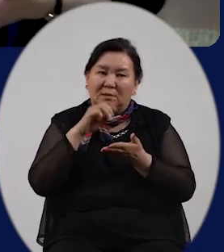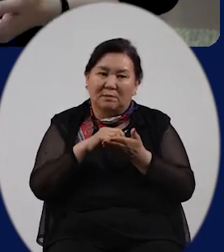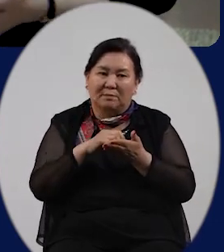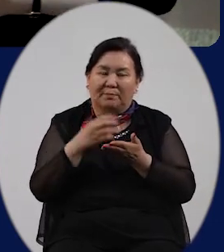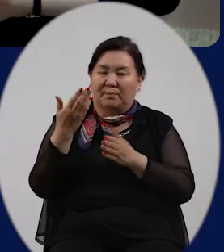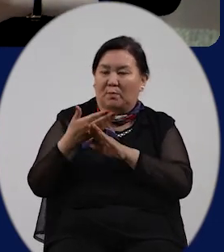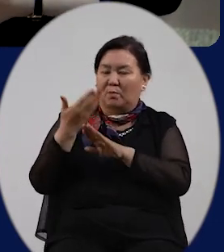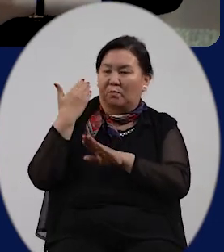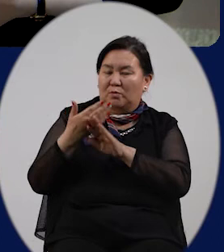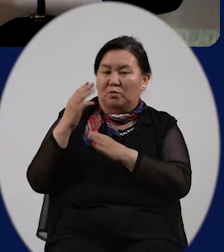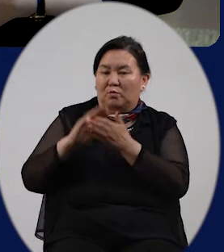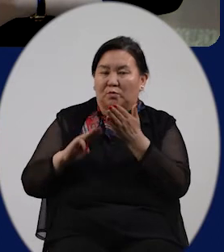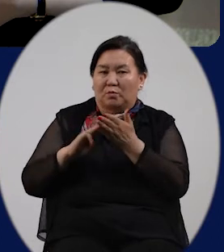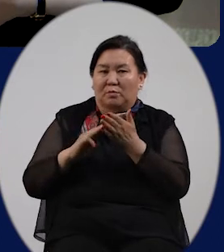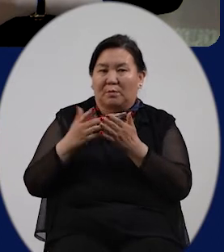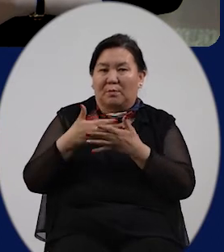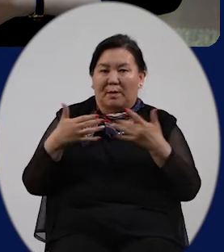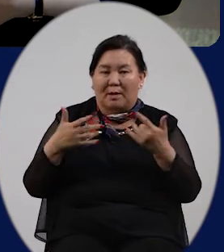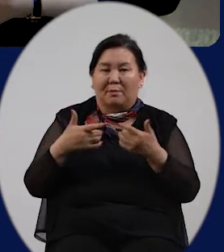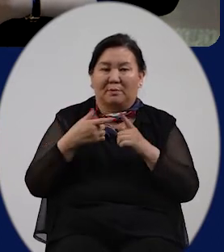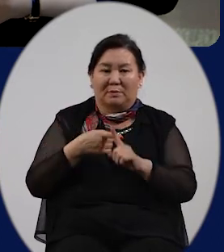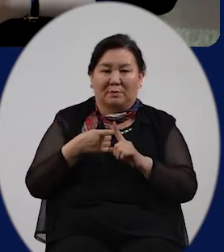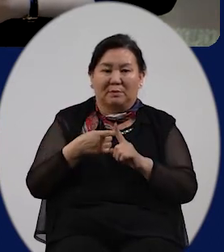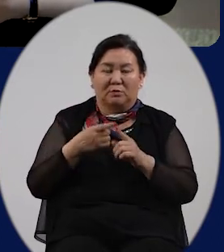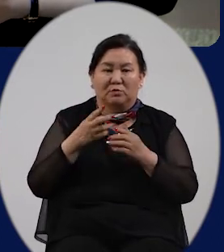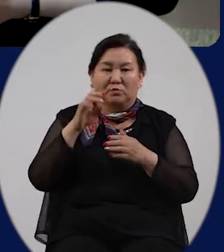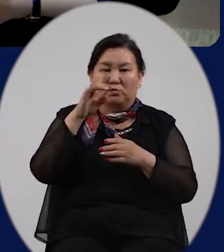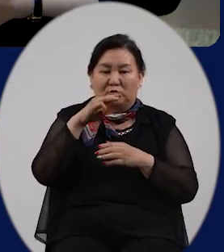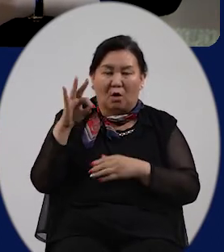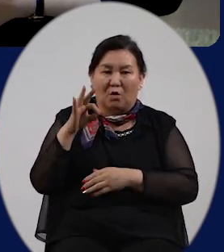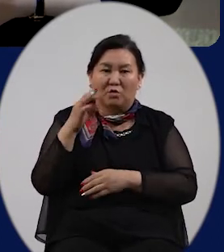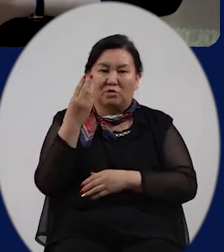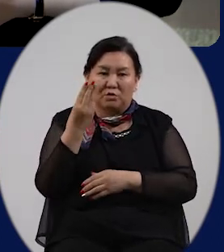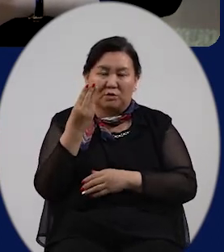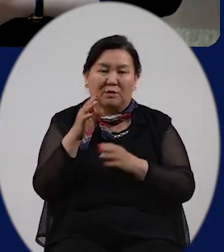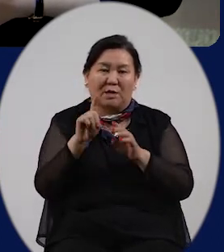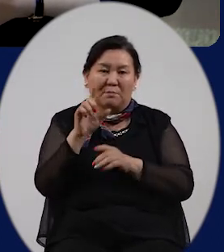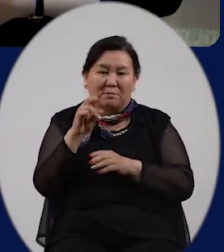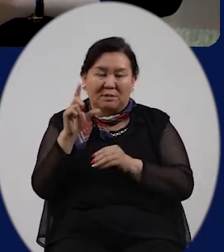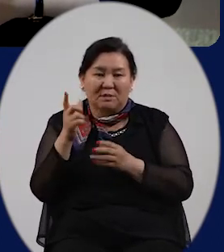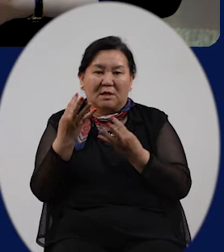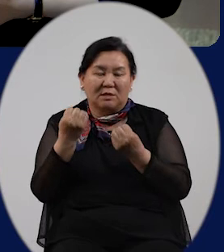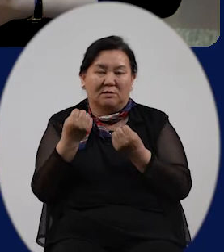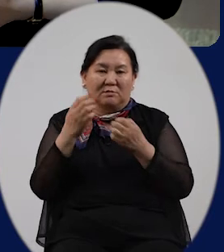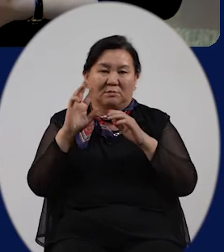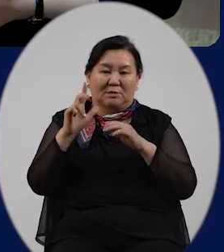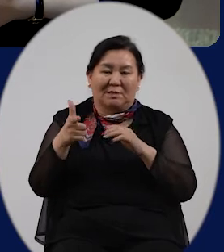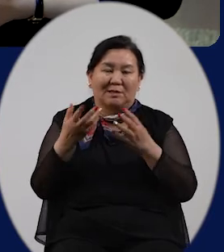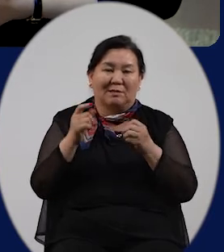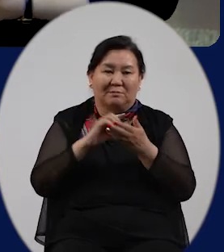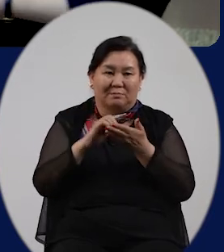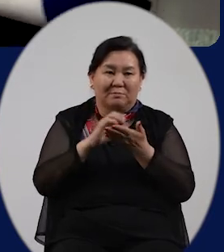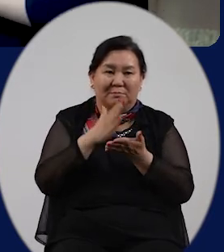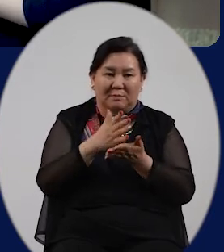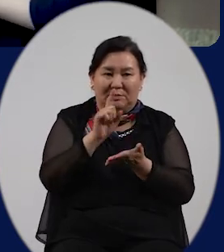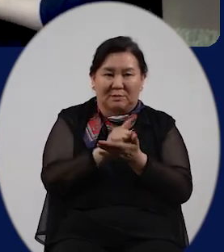төлбөрийн хэмжлэлтээр бол бид нар бараа бүтээгдэхүүний тоо хэмжээ, түүнд хамрагдах үн, нийт үнийг хамруулсан байсан бол энэ